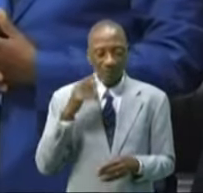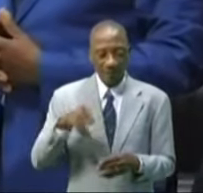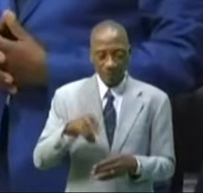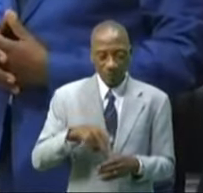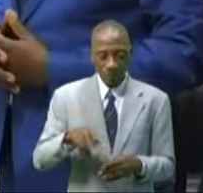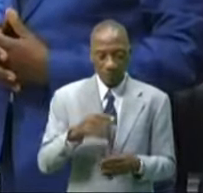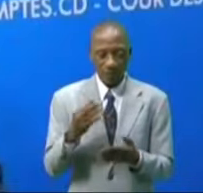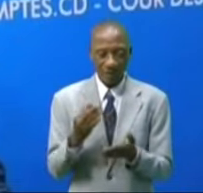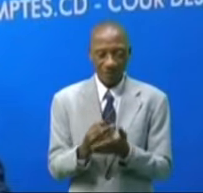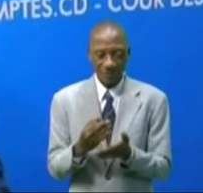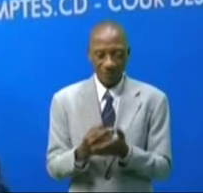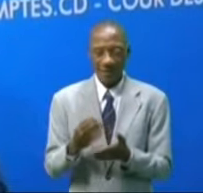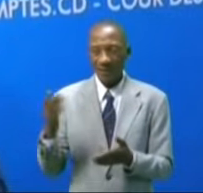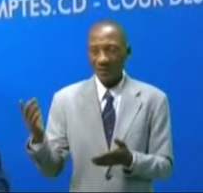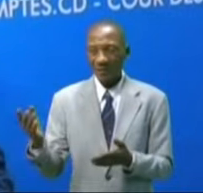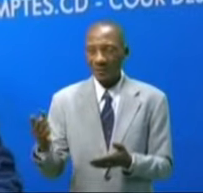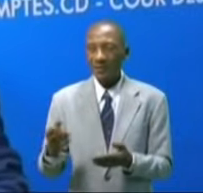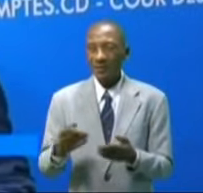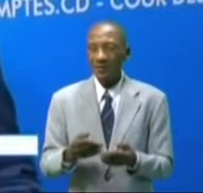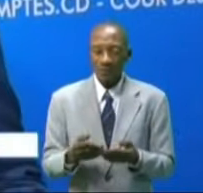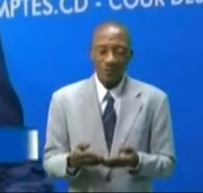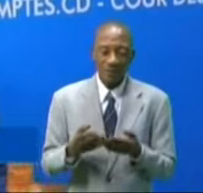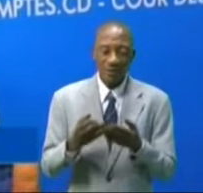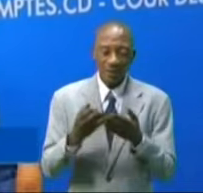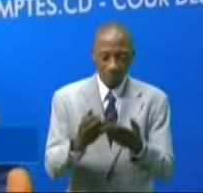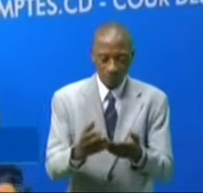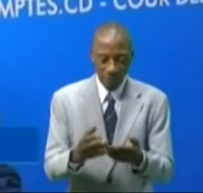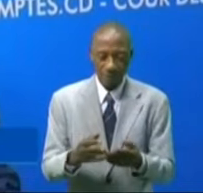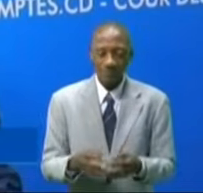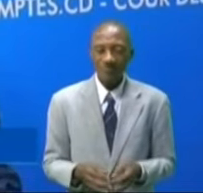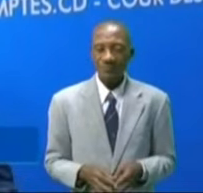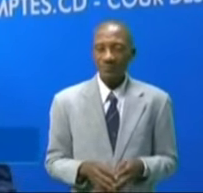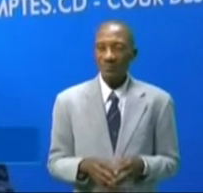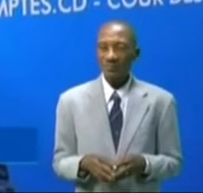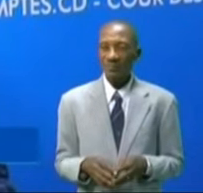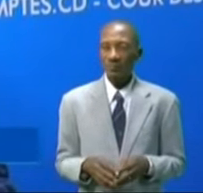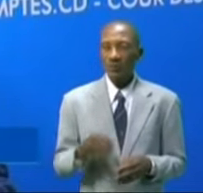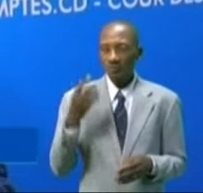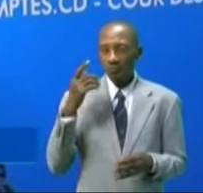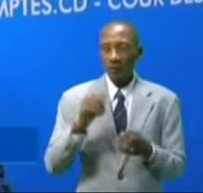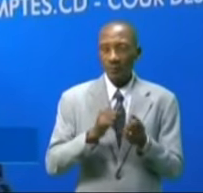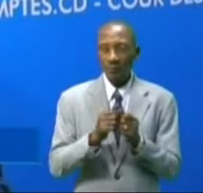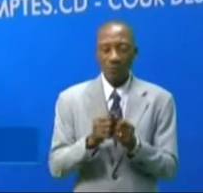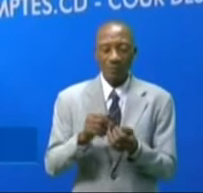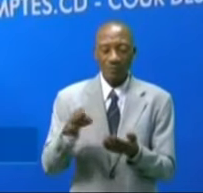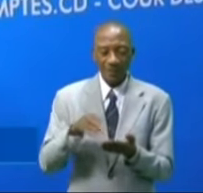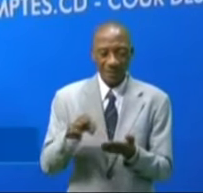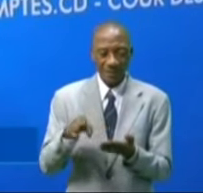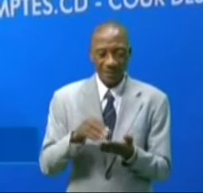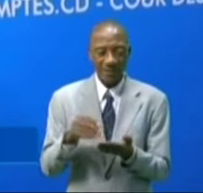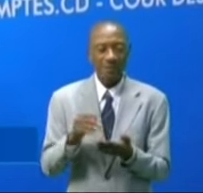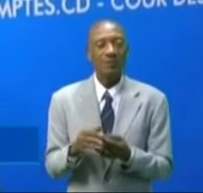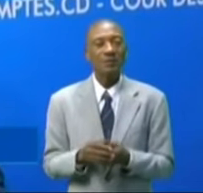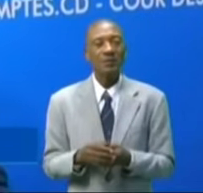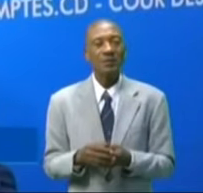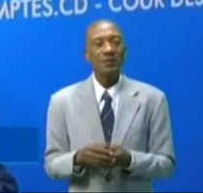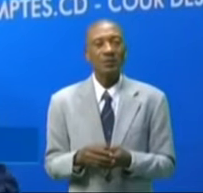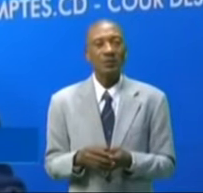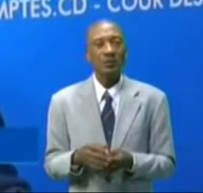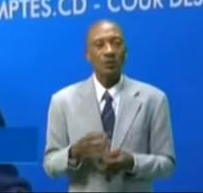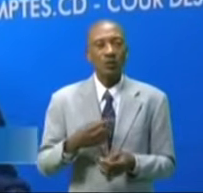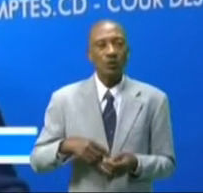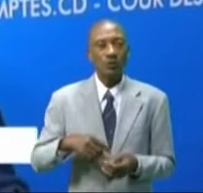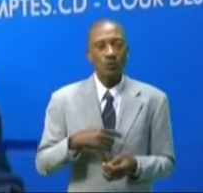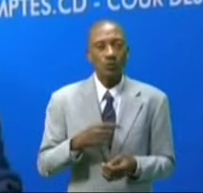ces termes. Par rapport aux recettes, nous avons la province, nous avons réalisé un taux